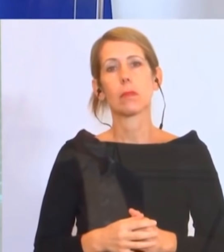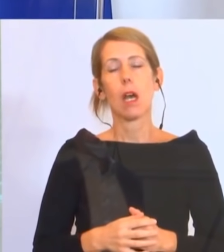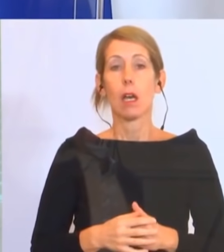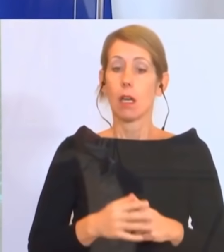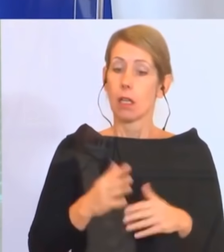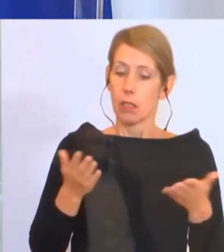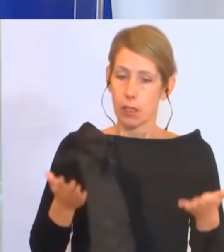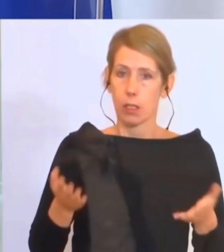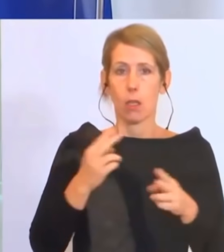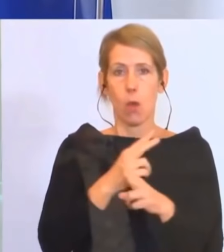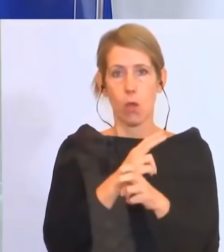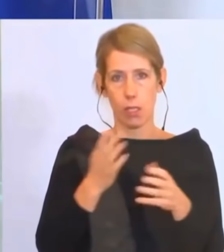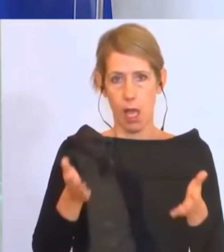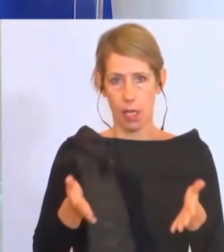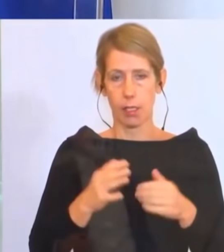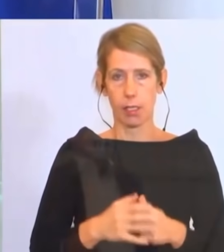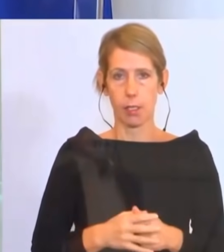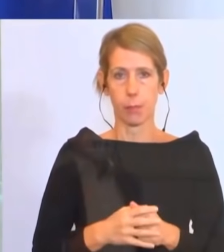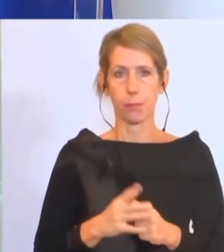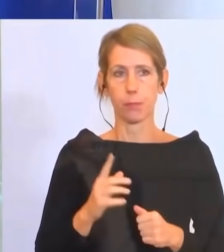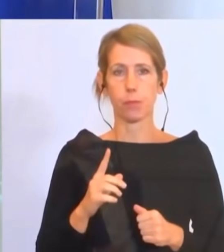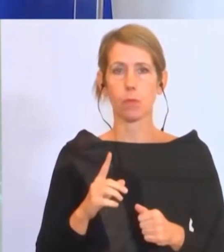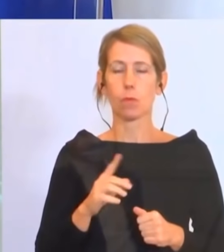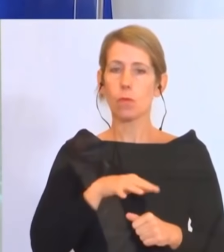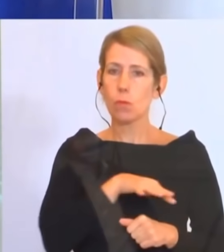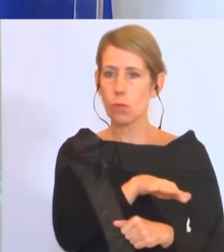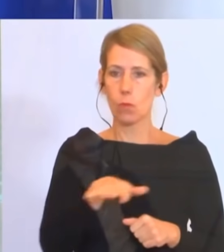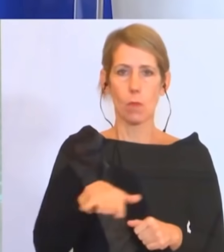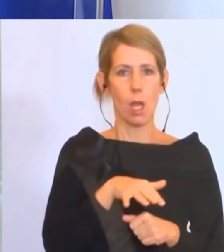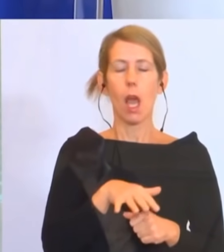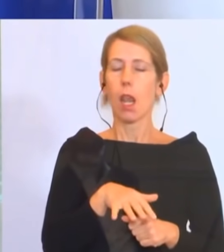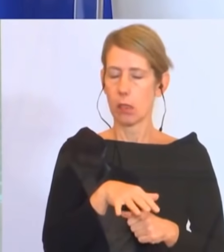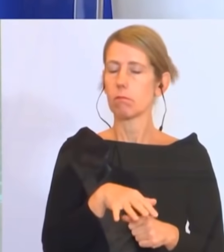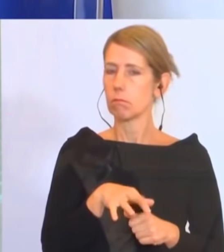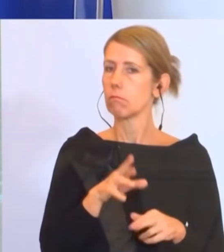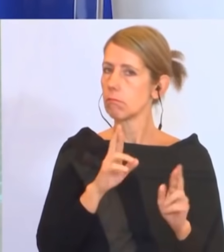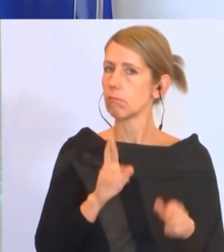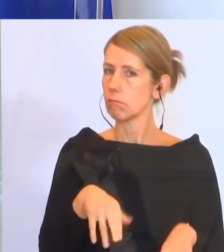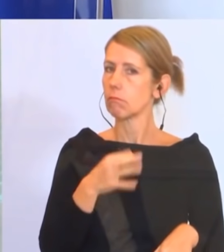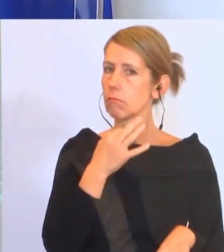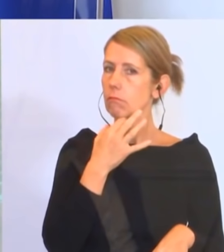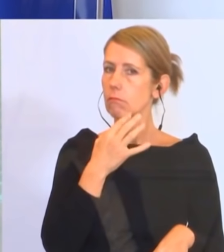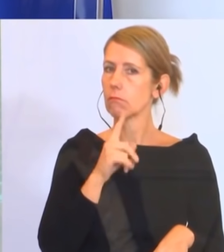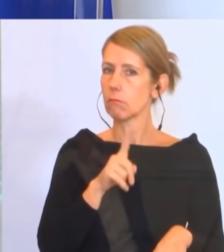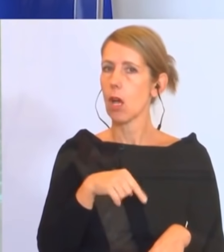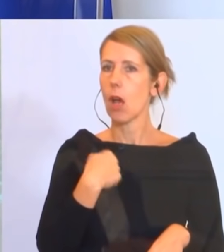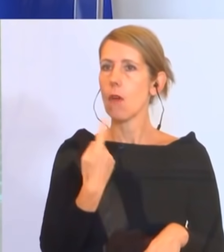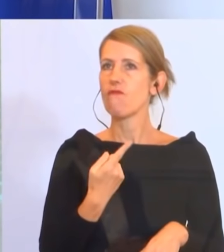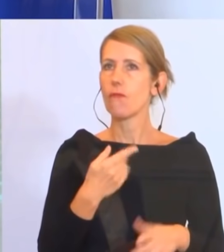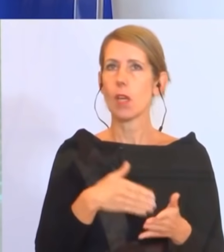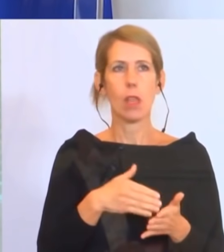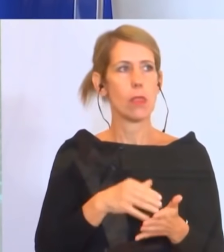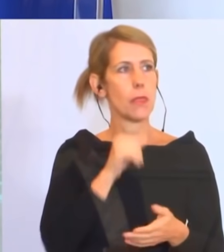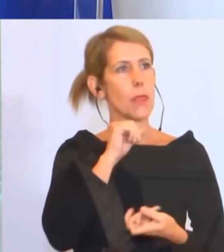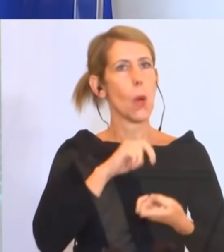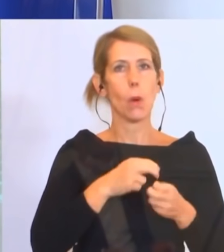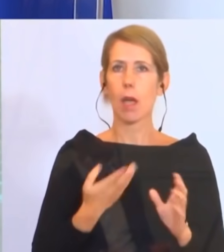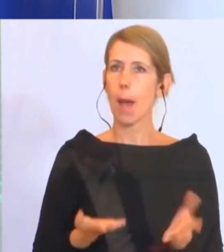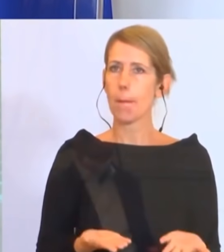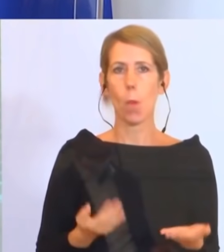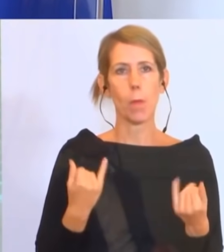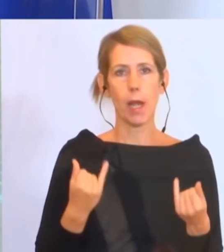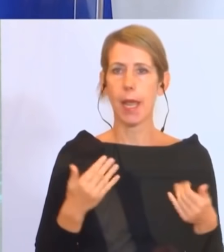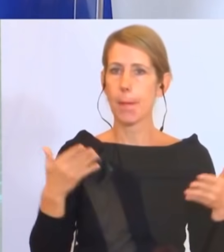In Österreich haben natürlich alle recht, die sagen, wir haben ja noch kein Problem auf